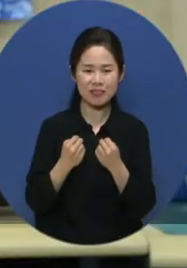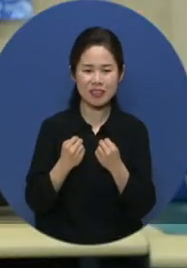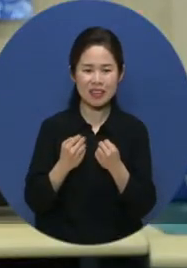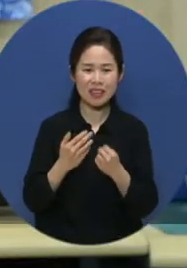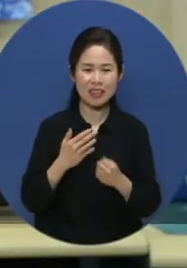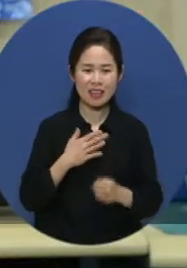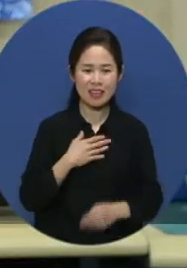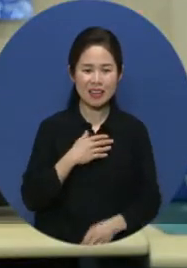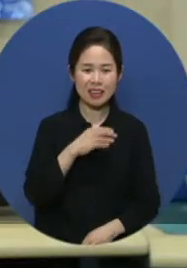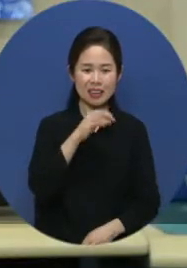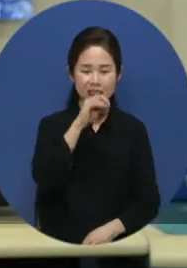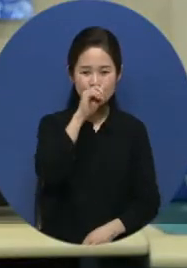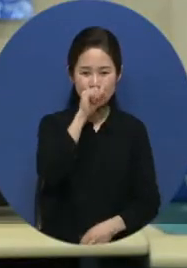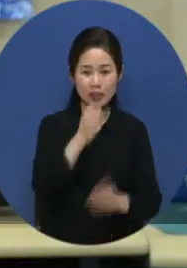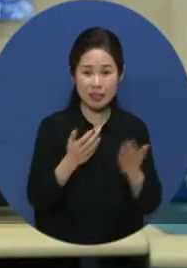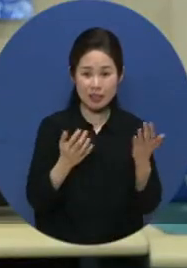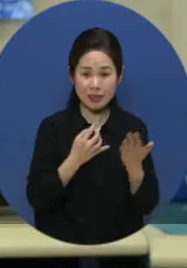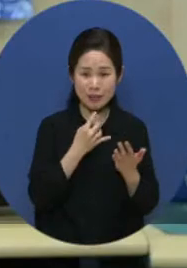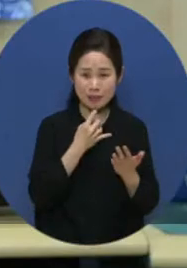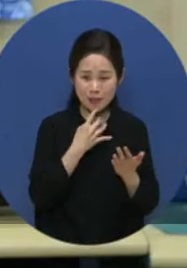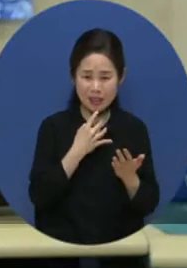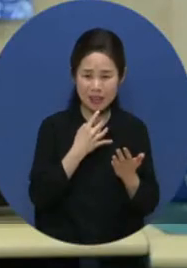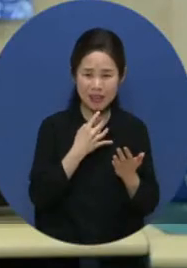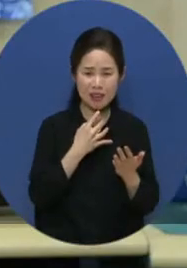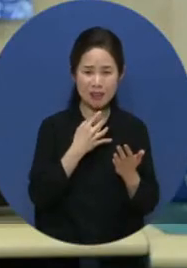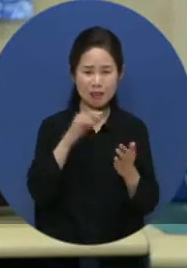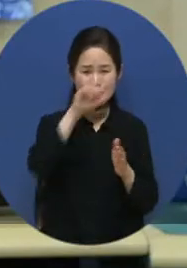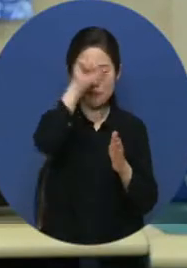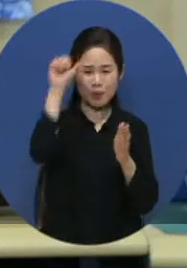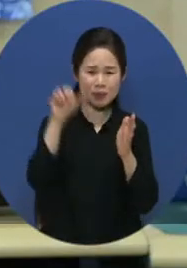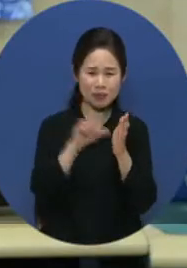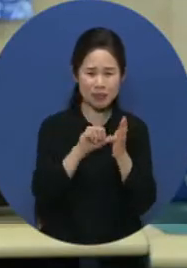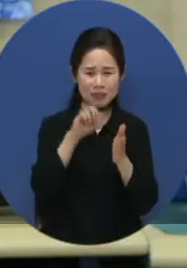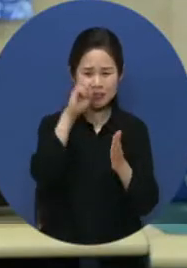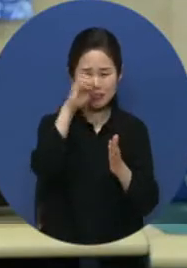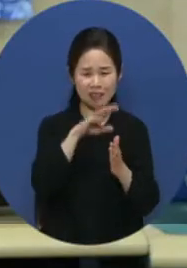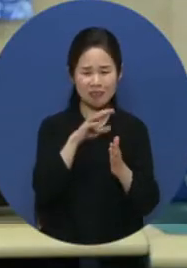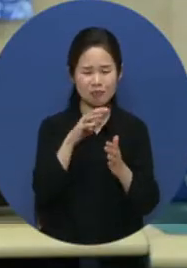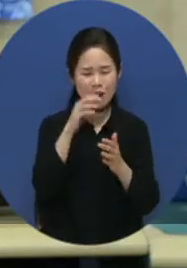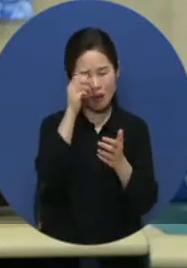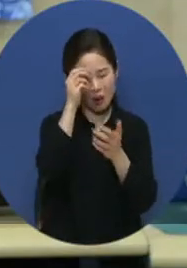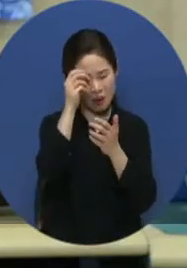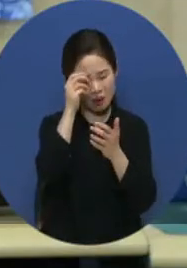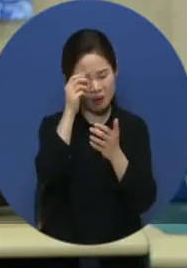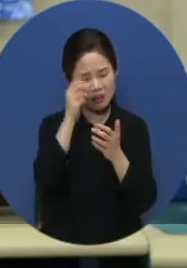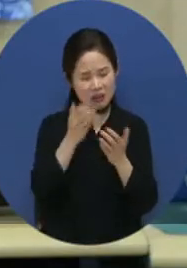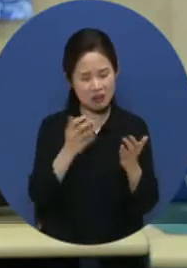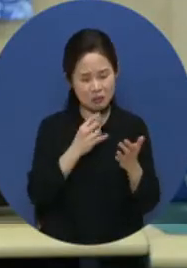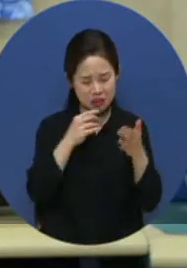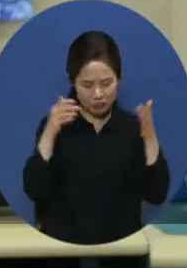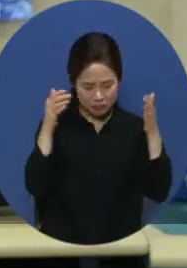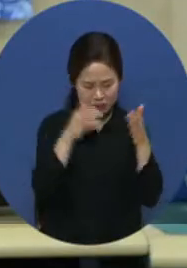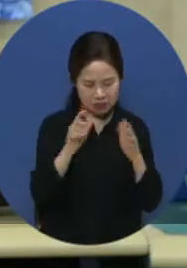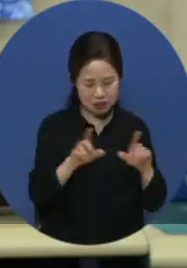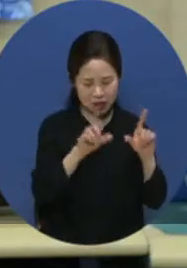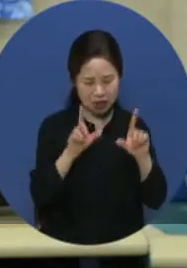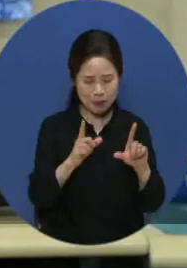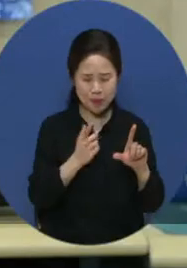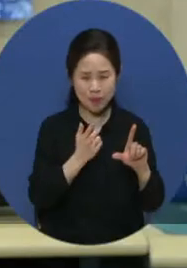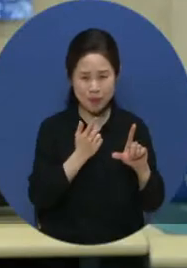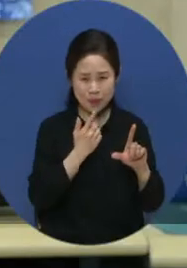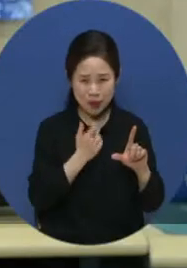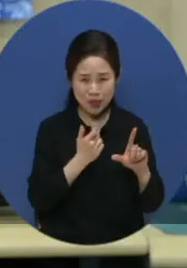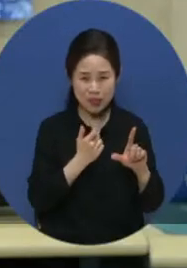제가 좋아하는 일만 하고 평생 그냥 오타쿠처럼 그냥 매니아처럼 살아갈 뻔 했는데, 그런 길로 갈 뻔도 했는데,